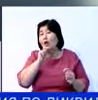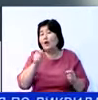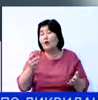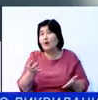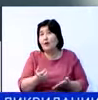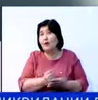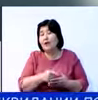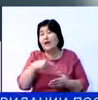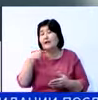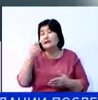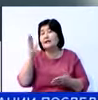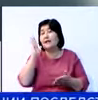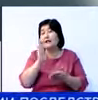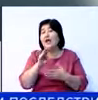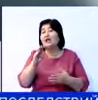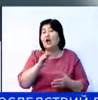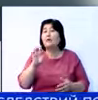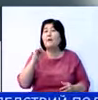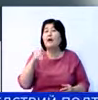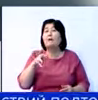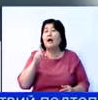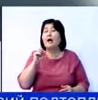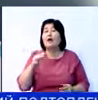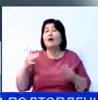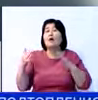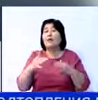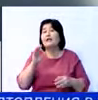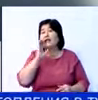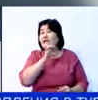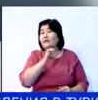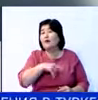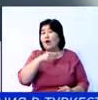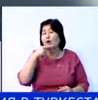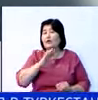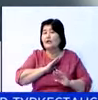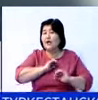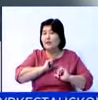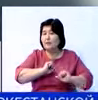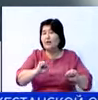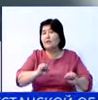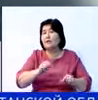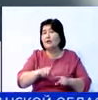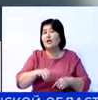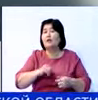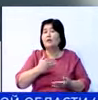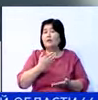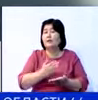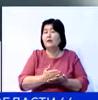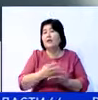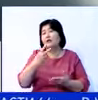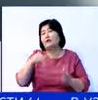сказано жак пиковой маханов боятся северную белоруссию проявил смелость и мужество